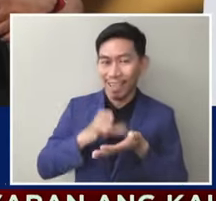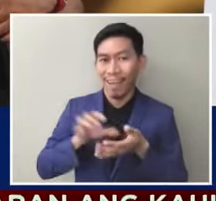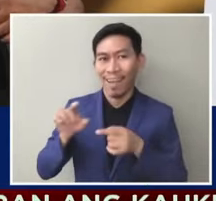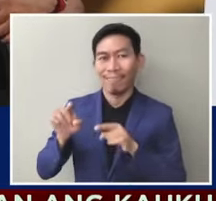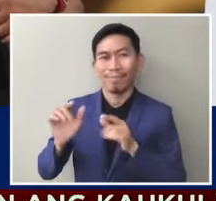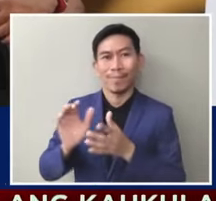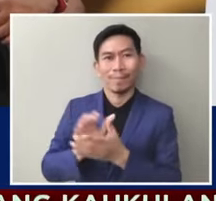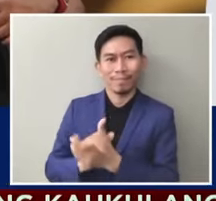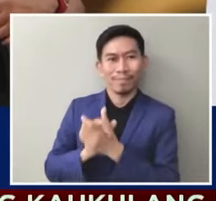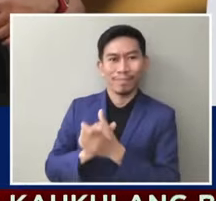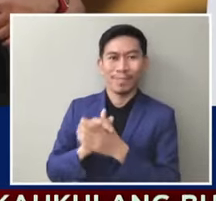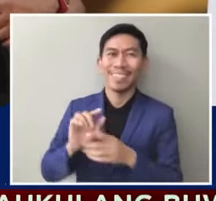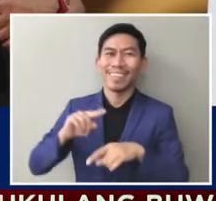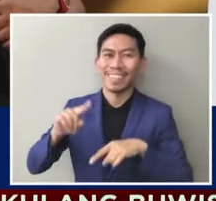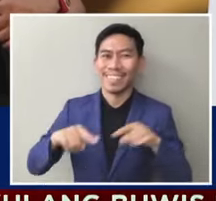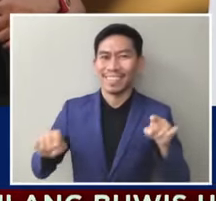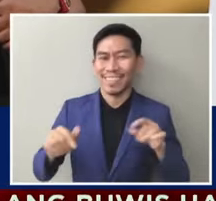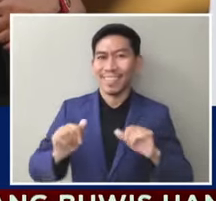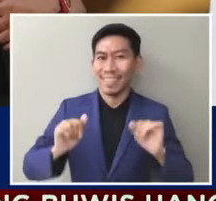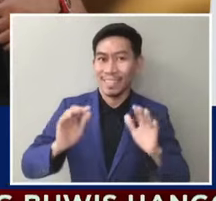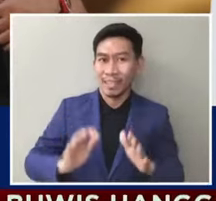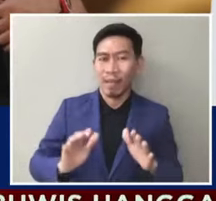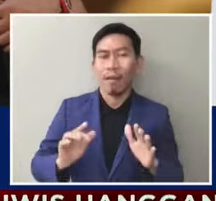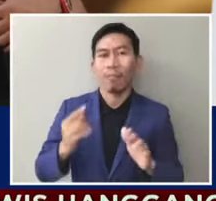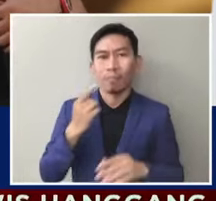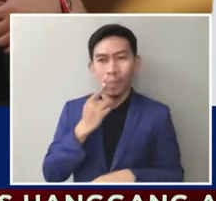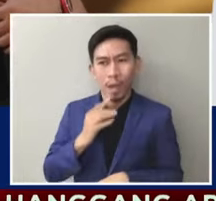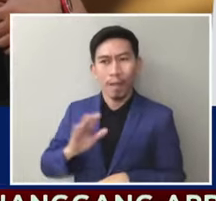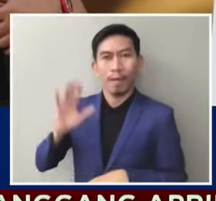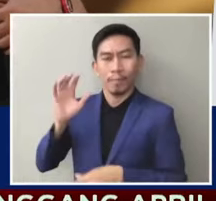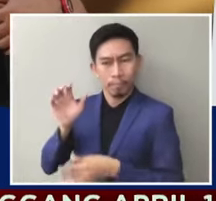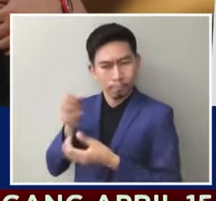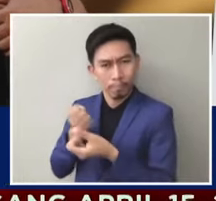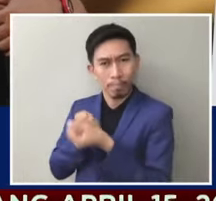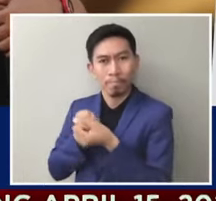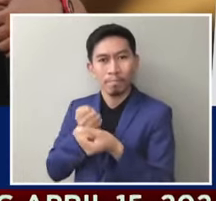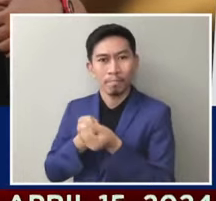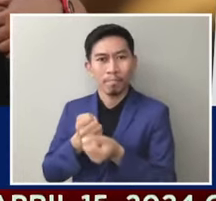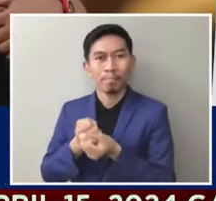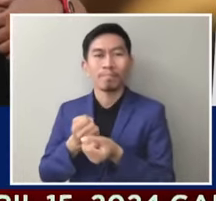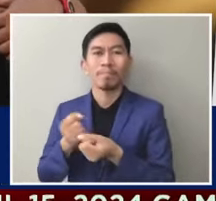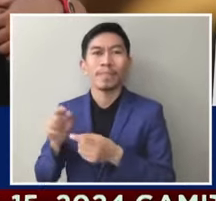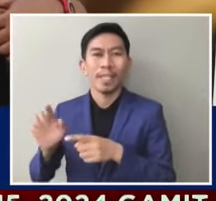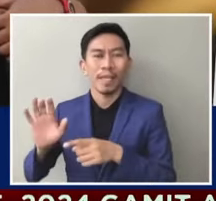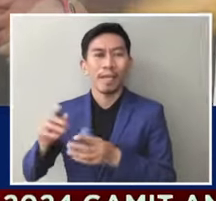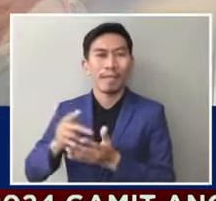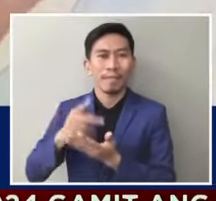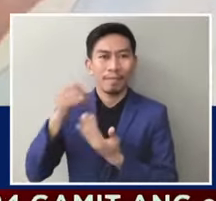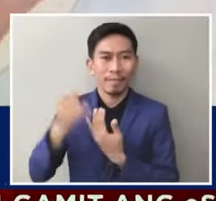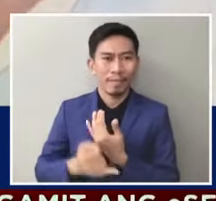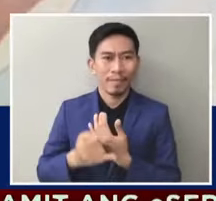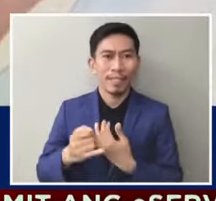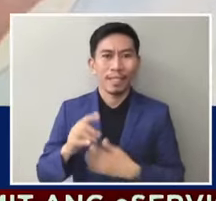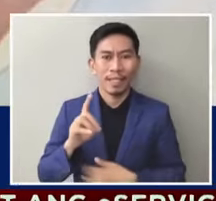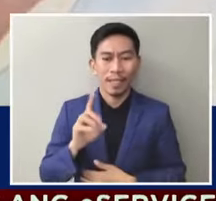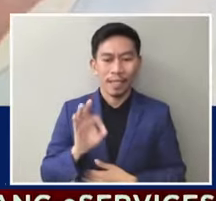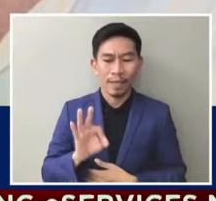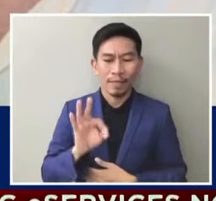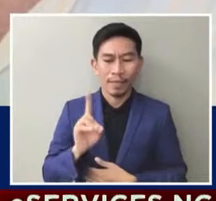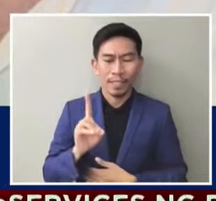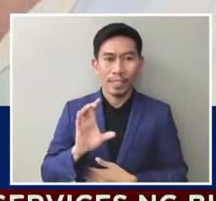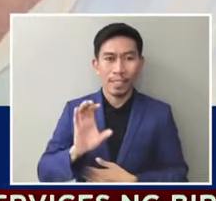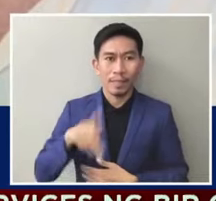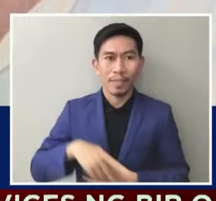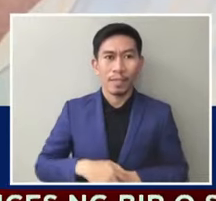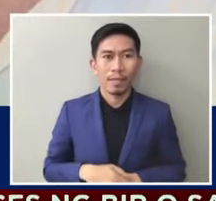sa industriya at nangako silang magbibigay ng suporta sa mga proyekto ng FDCP. The more people say